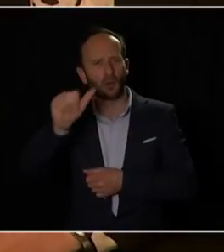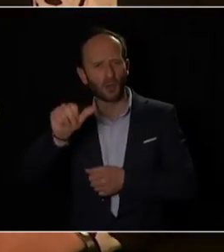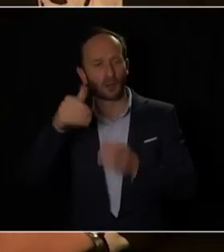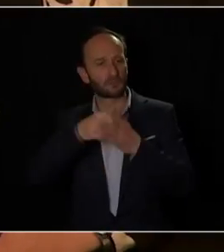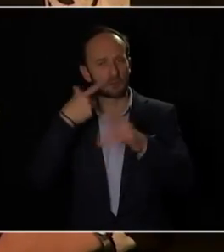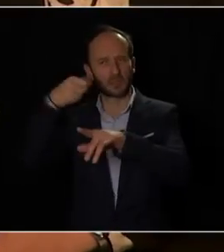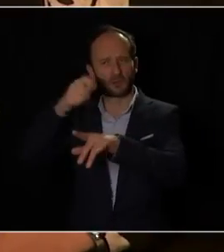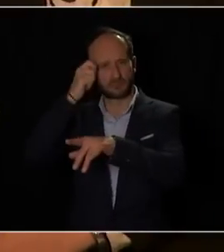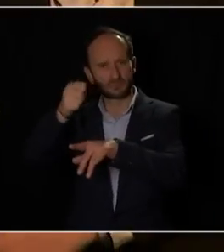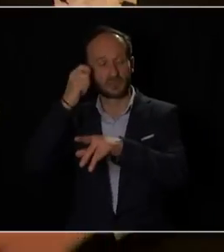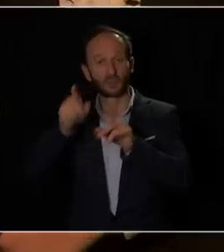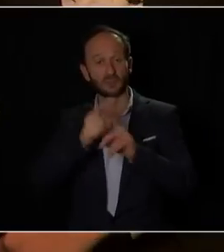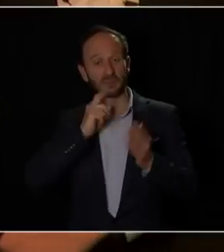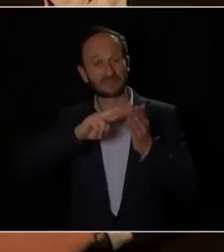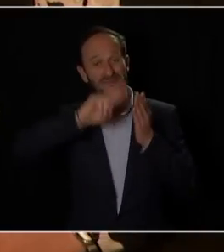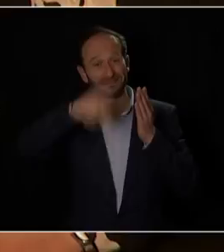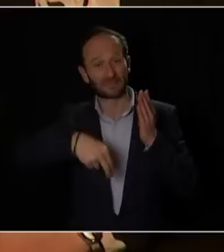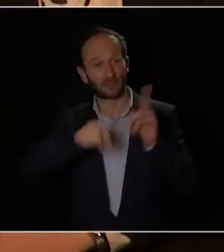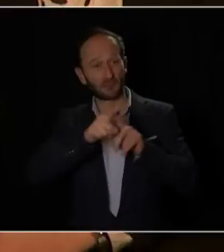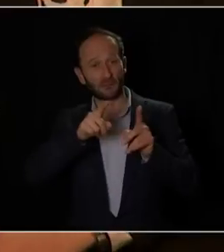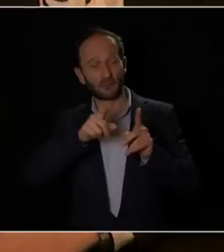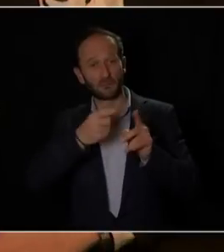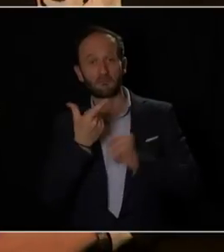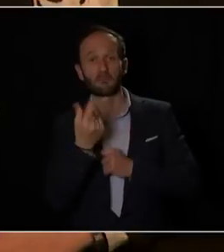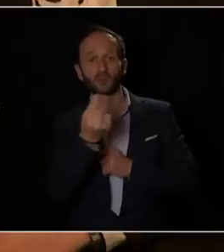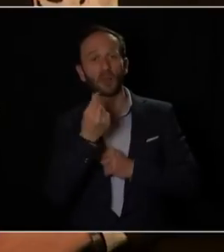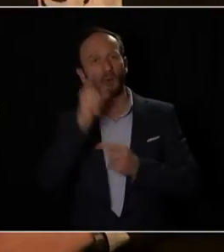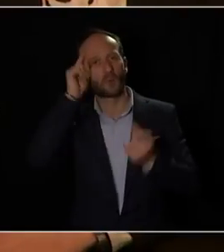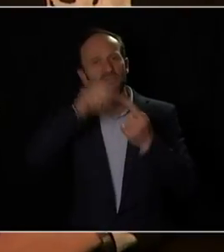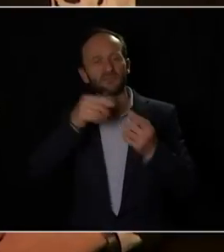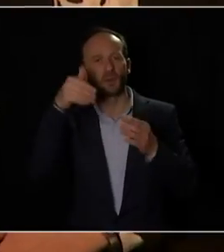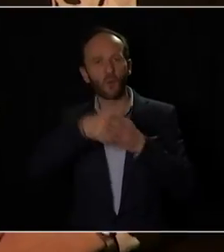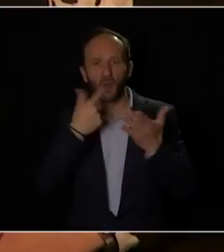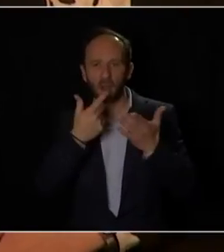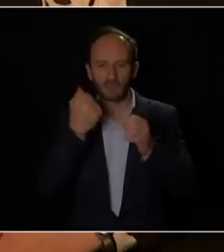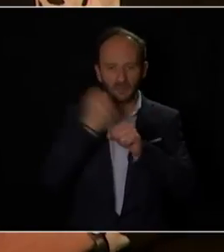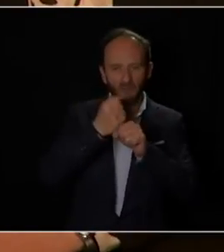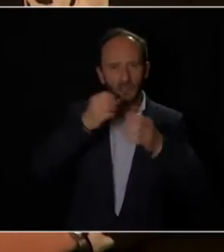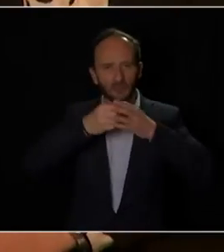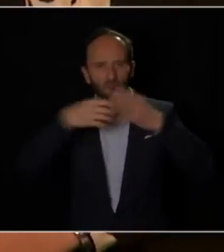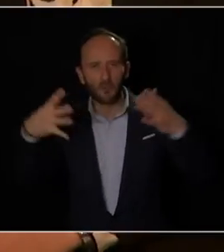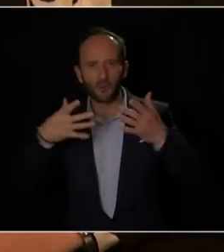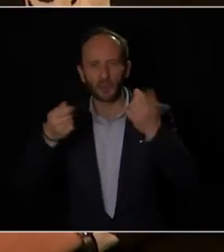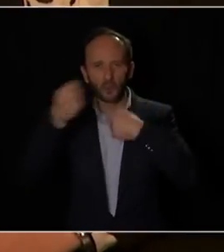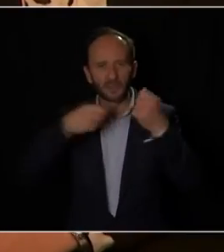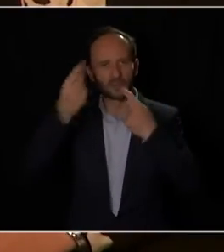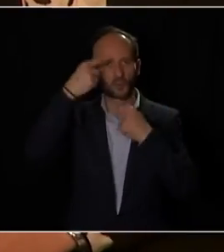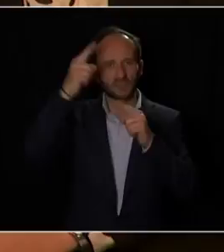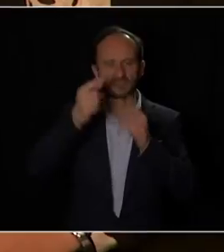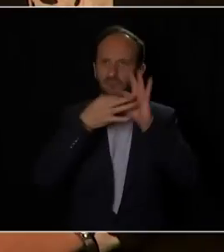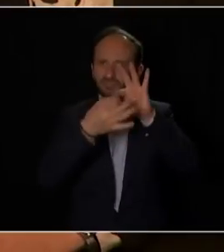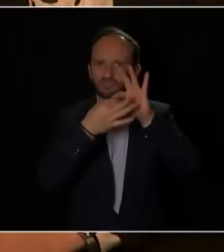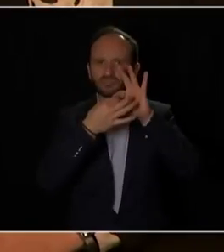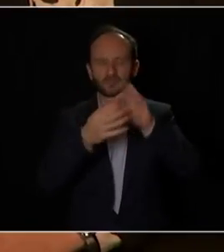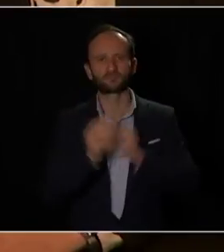ici, pour y signer une convention de partenariat dans le but d'y intégrer des axes de développement économique et touristique. Nous avons